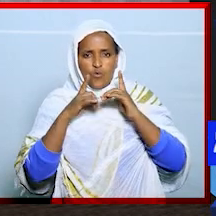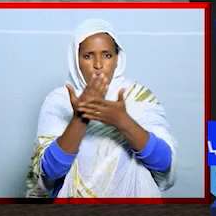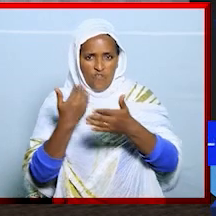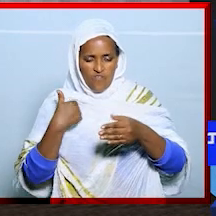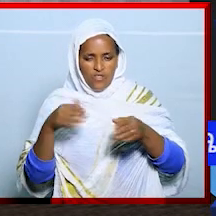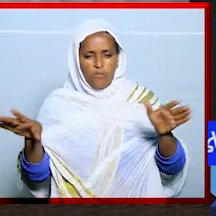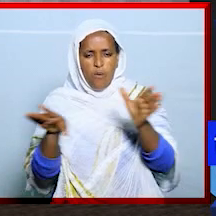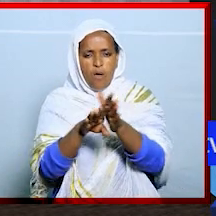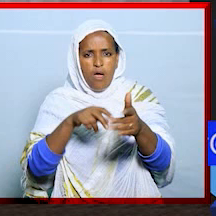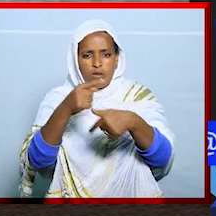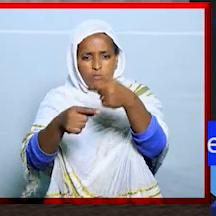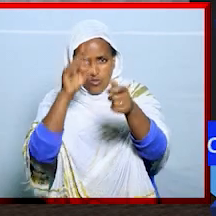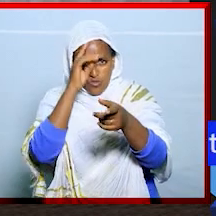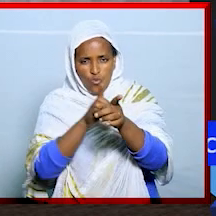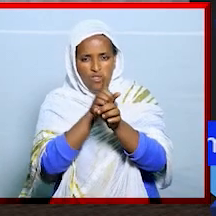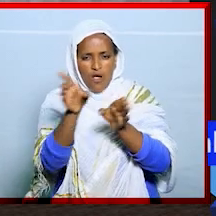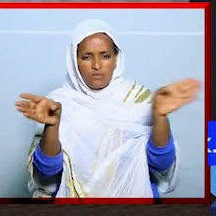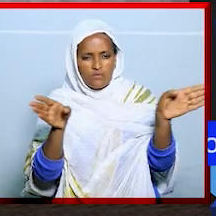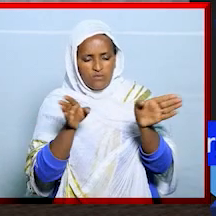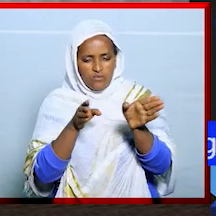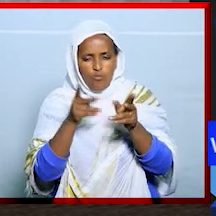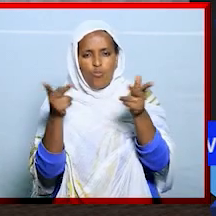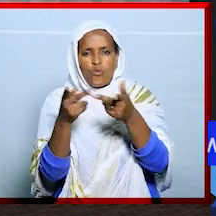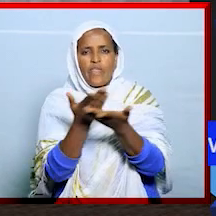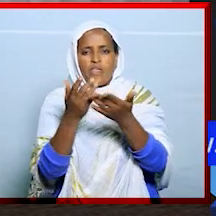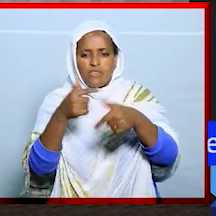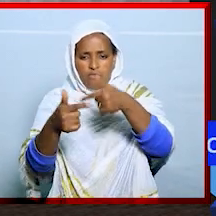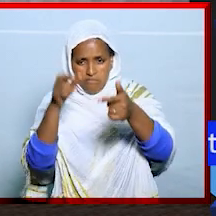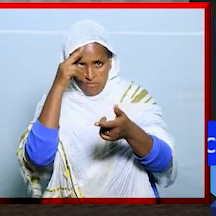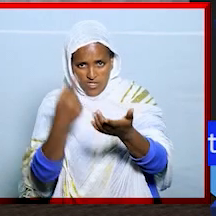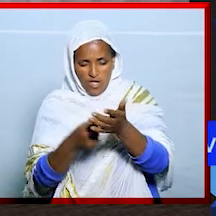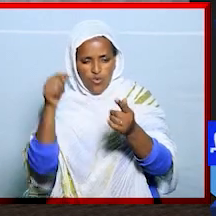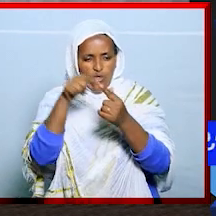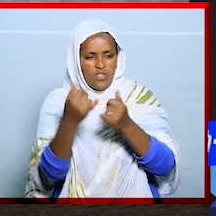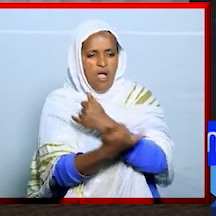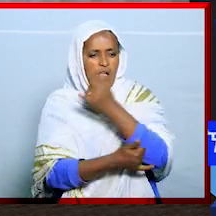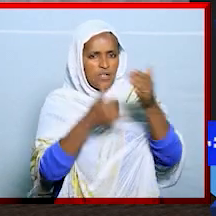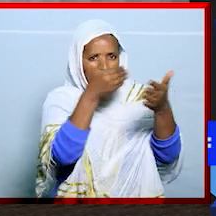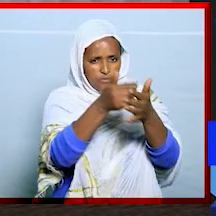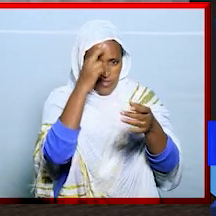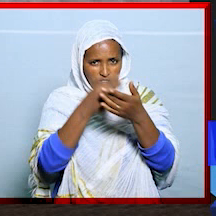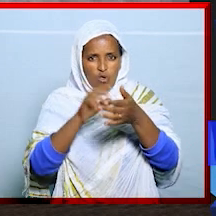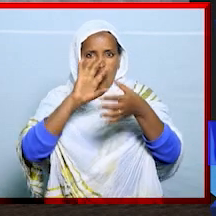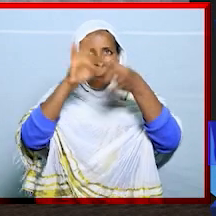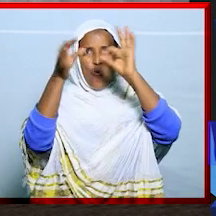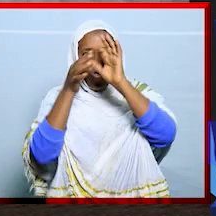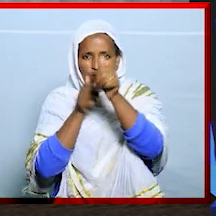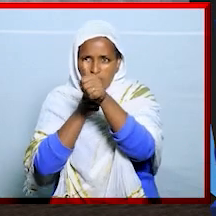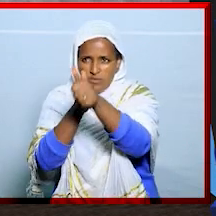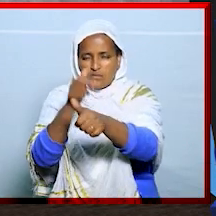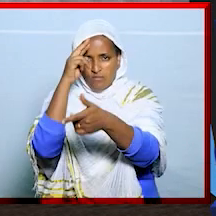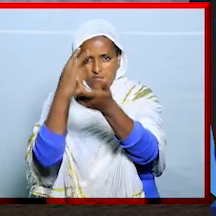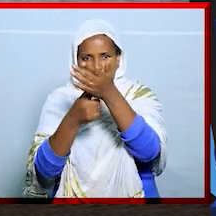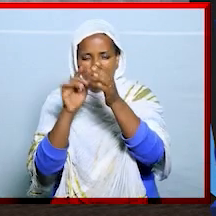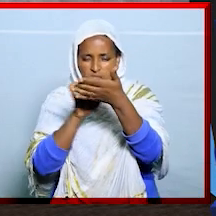በፊት በባህር የሚጓዙ ሰዎች የአቅጣጫ የሚለዩት ከየት ወደየት እየሄዱ እንደሆነ ወደየት ሀገር እንደደረሱ የሚያውቁት በከዋክብት ነበር።